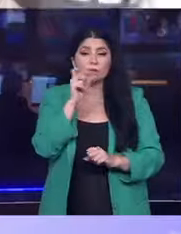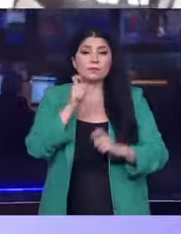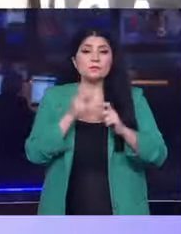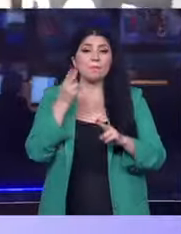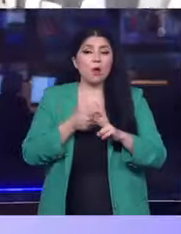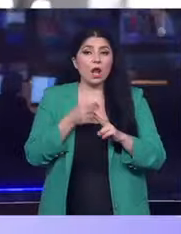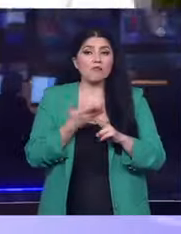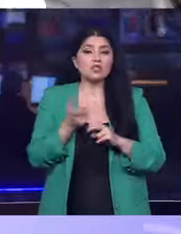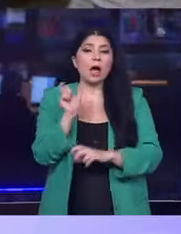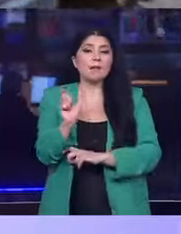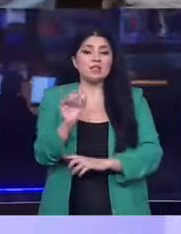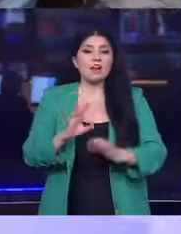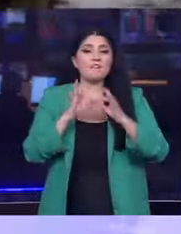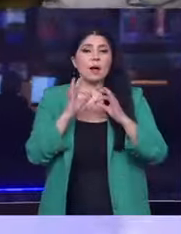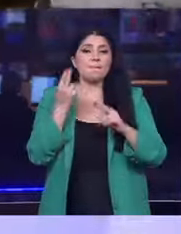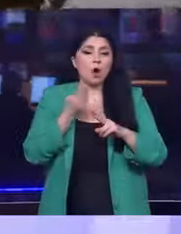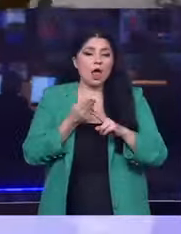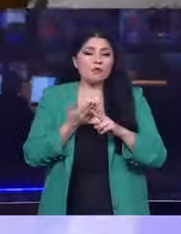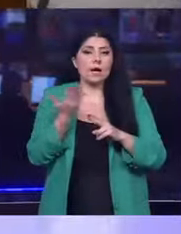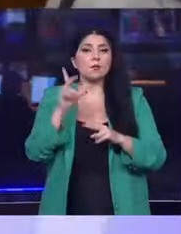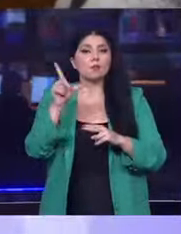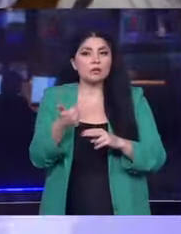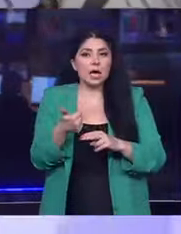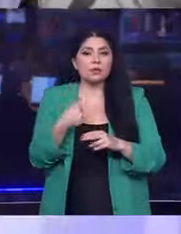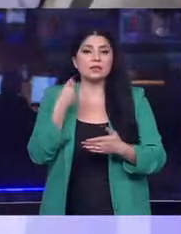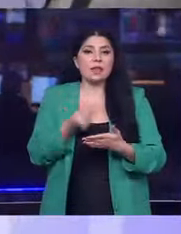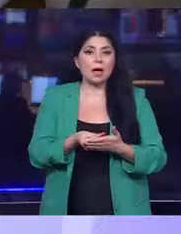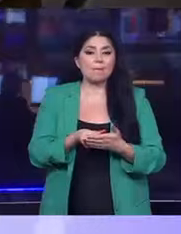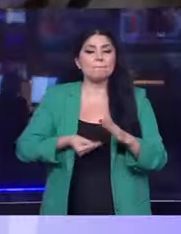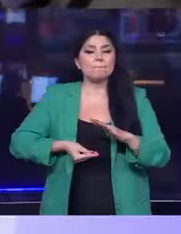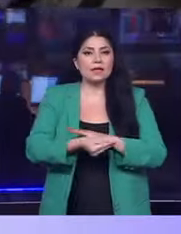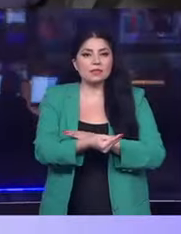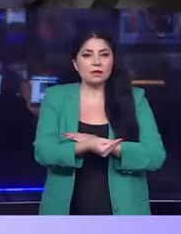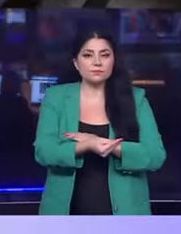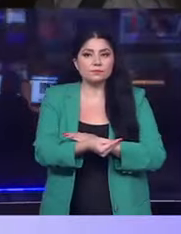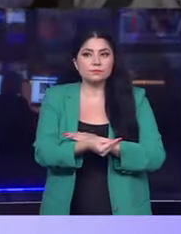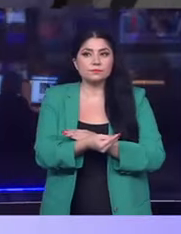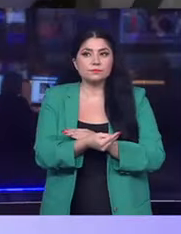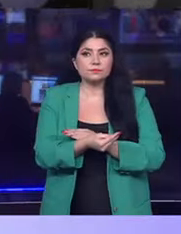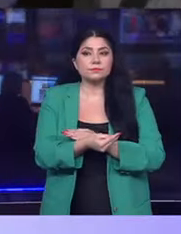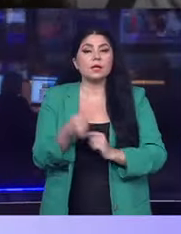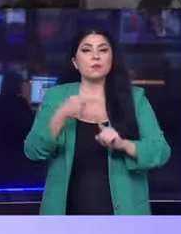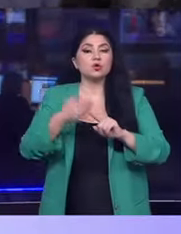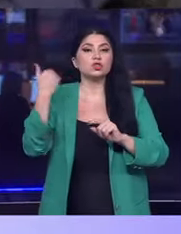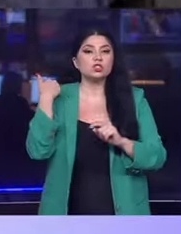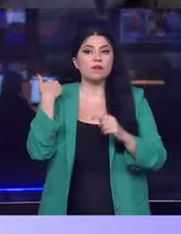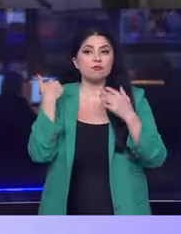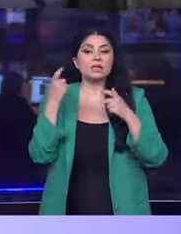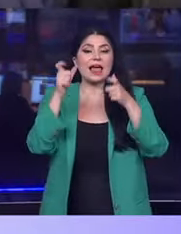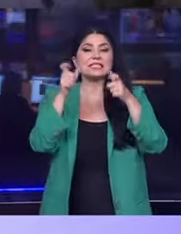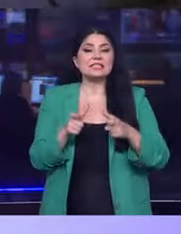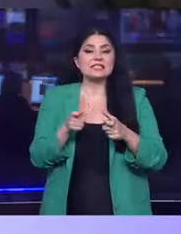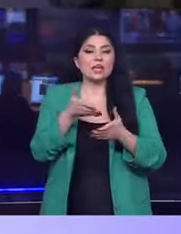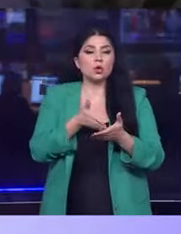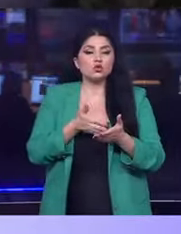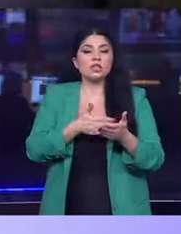despre pacienți și aparținători acestora care ar fi putut da mită. De asemenea, șeful de la secția de